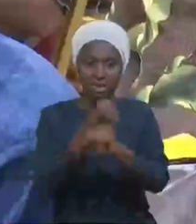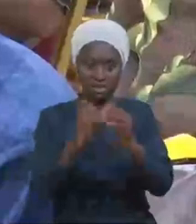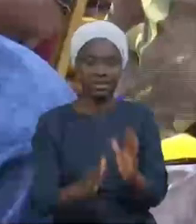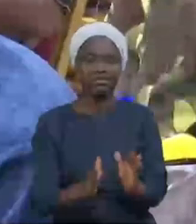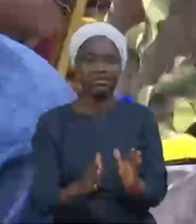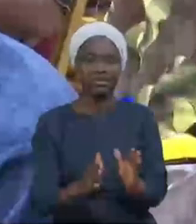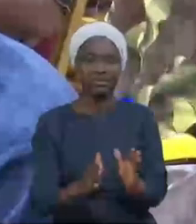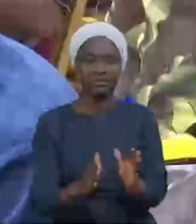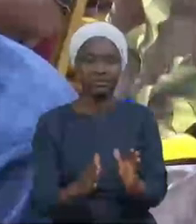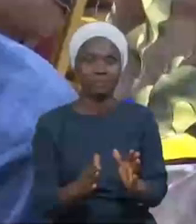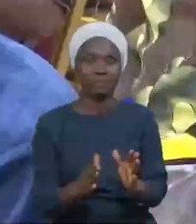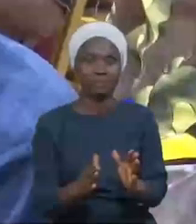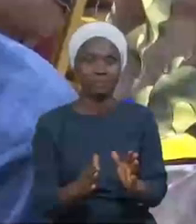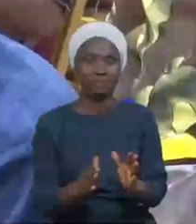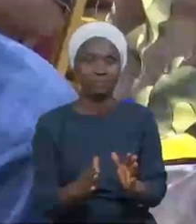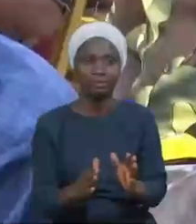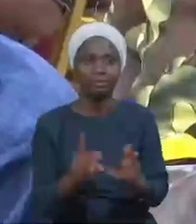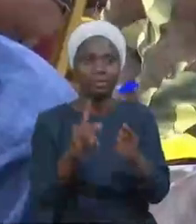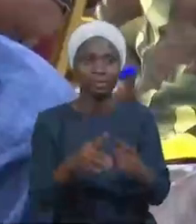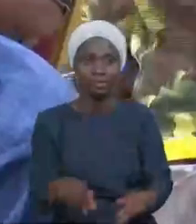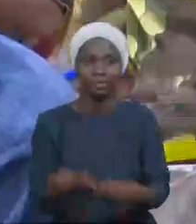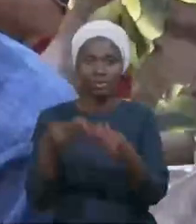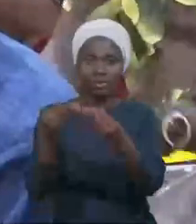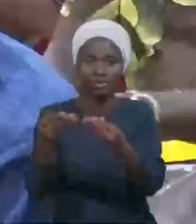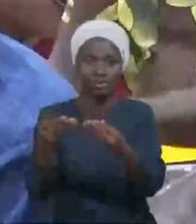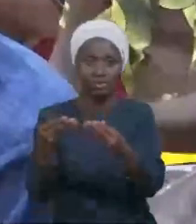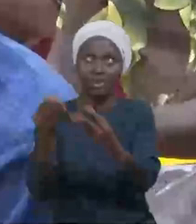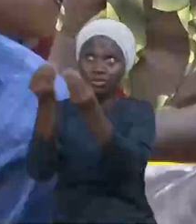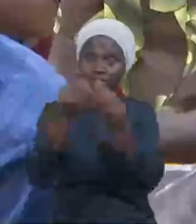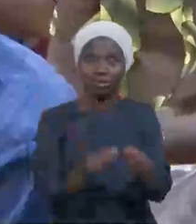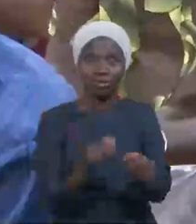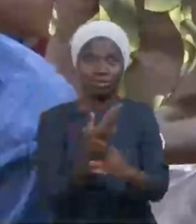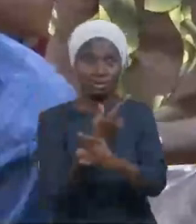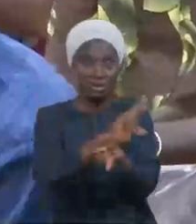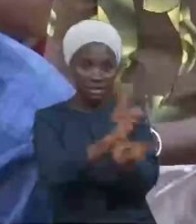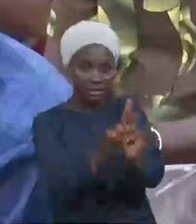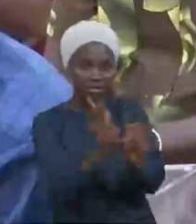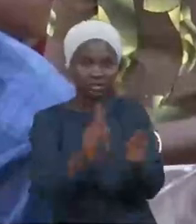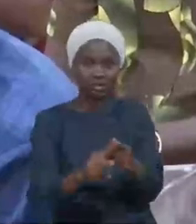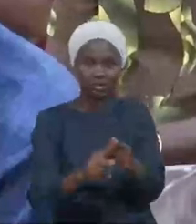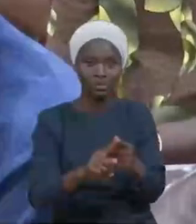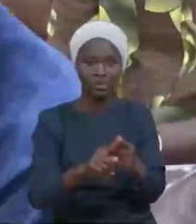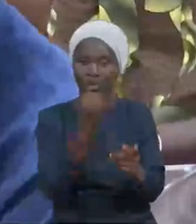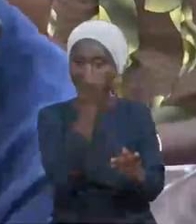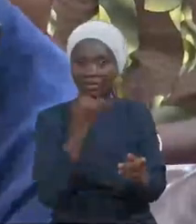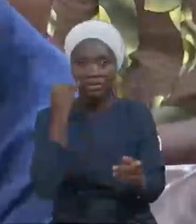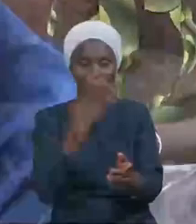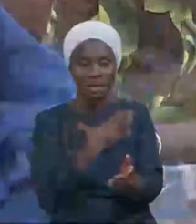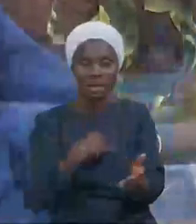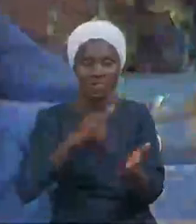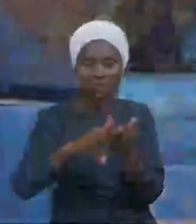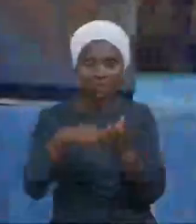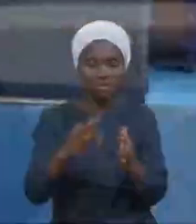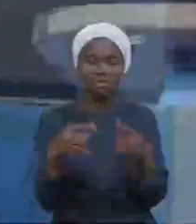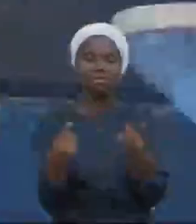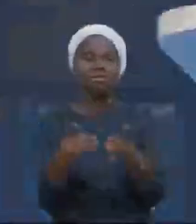à Israël la repentance et le pardon des péchés. En réalité, il